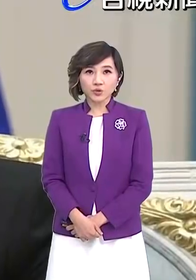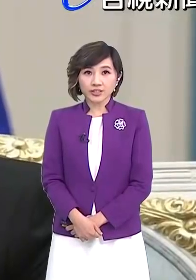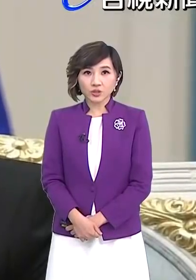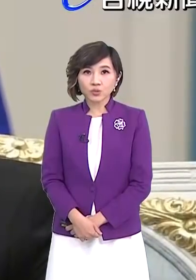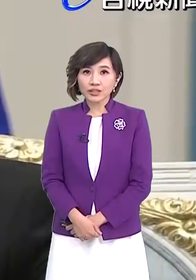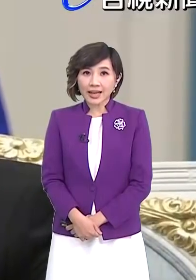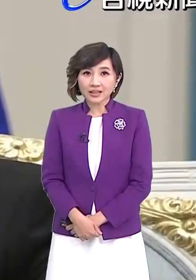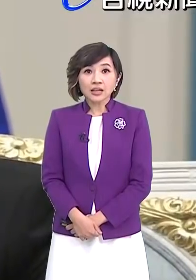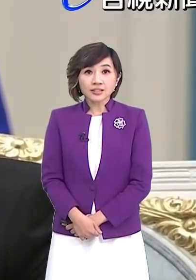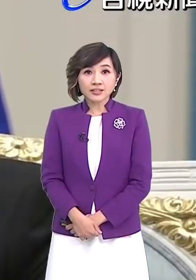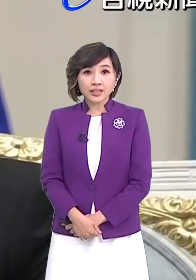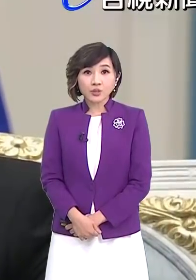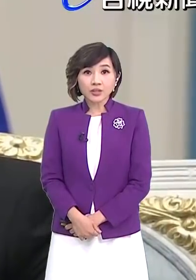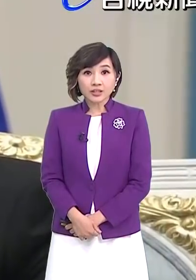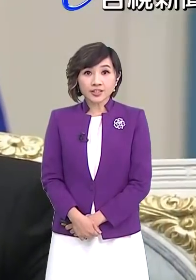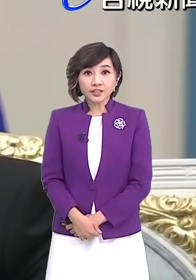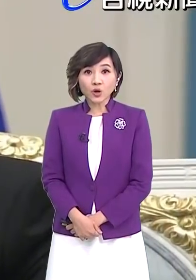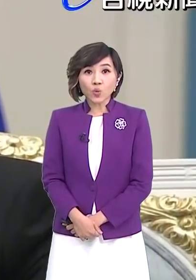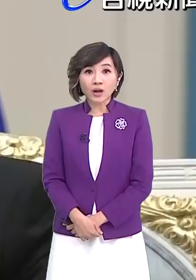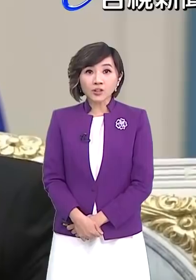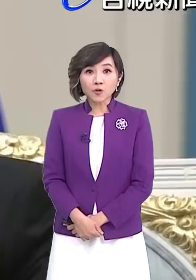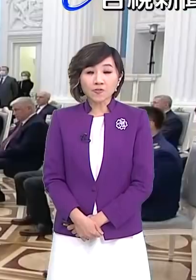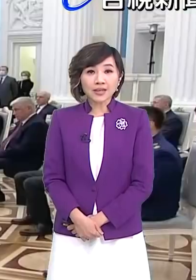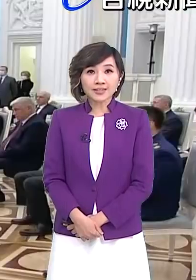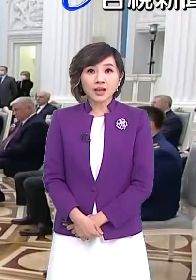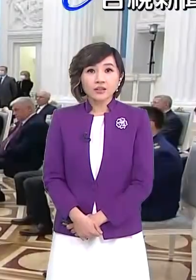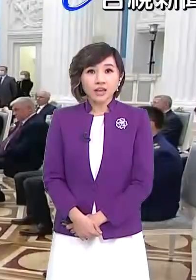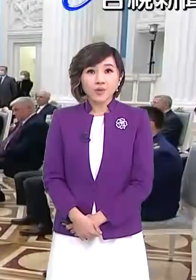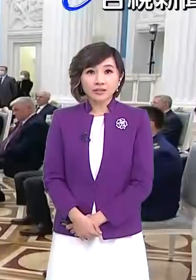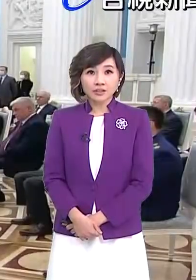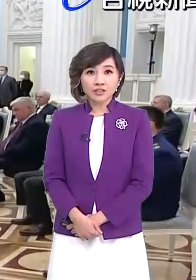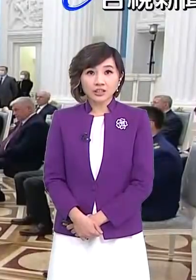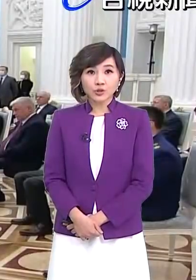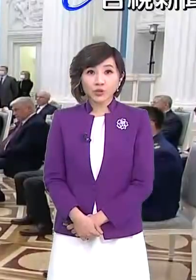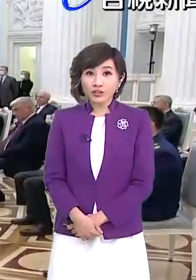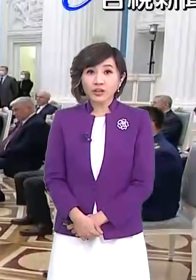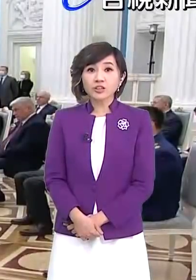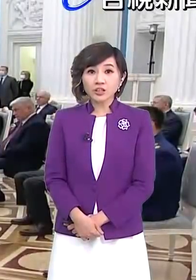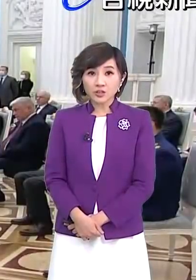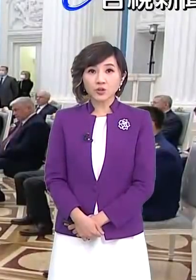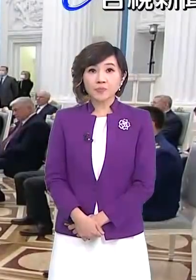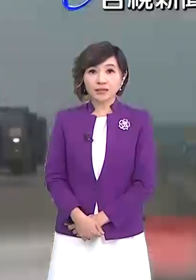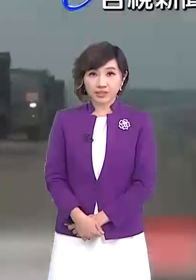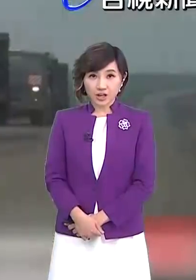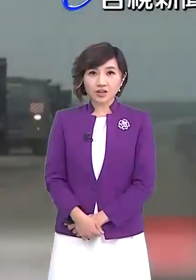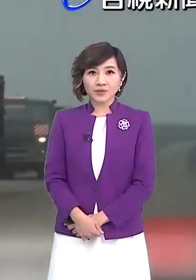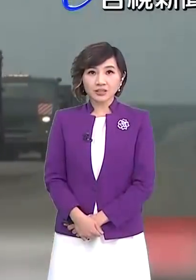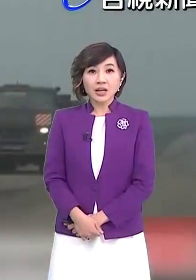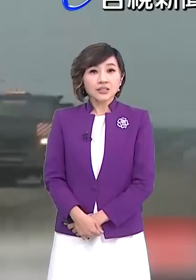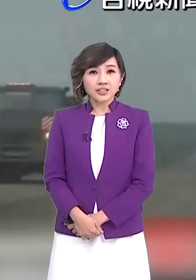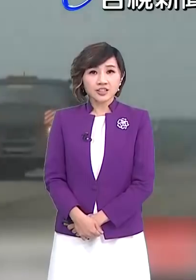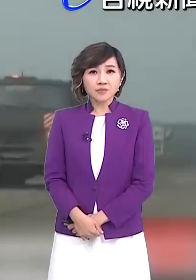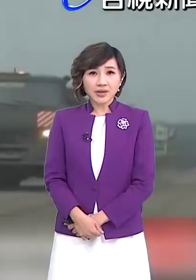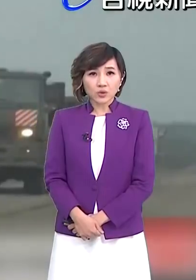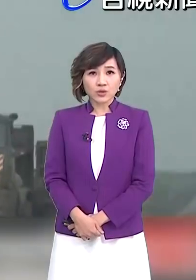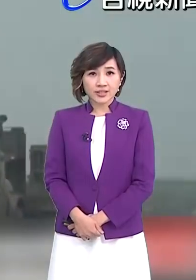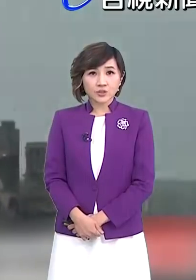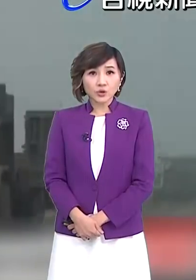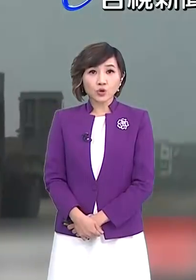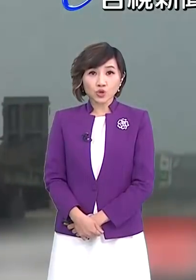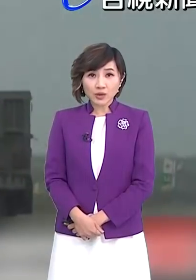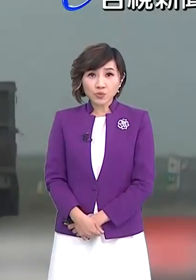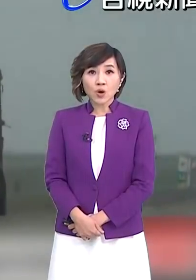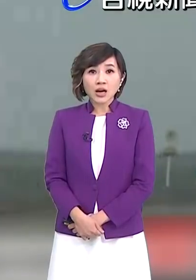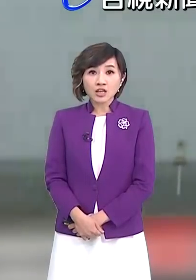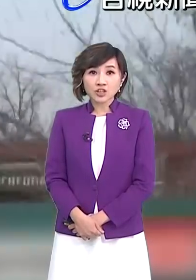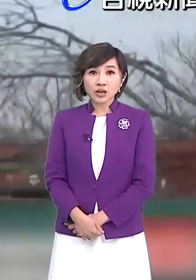俄罗斯入侵乌克兰，现在有眼尖的网友发现，台湾登上了 Twitter 热搜榜第二名。其实，美国前